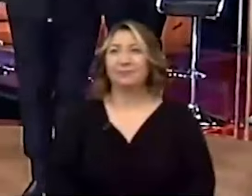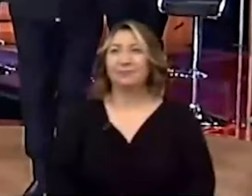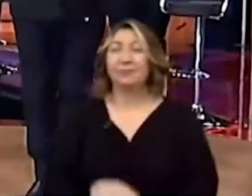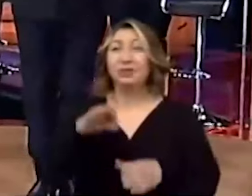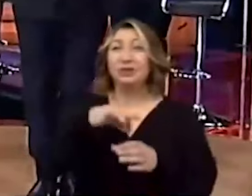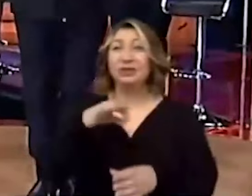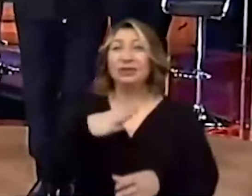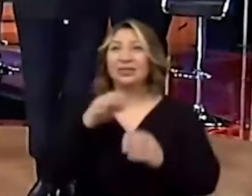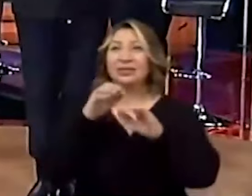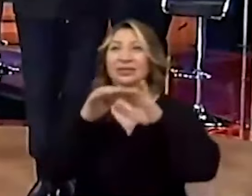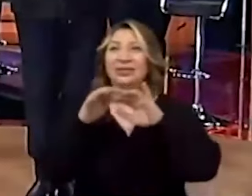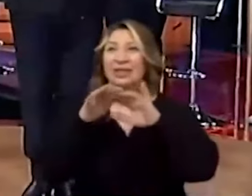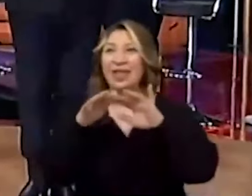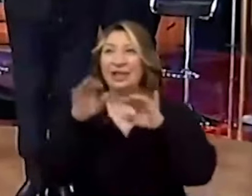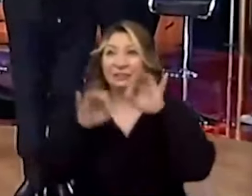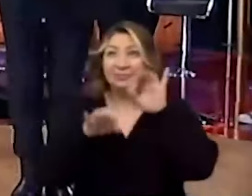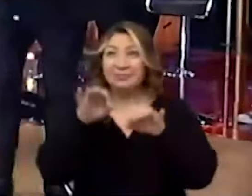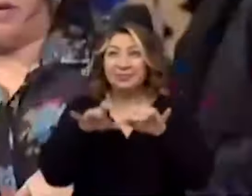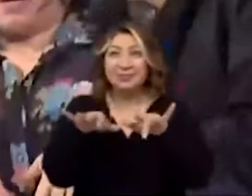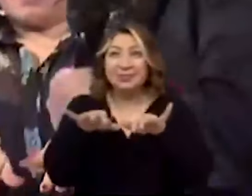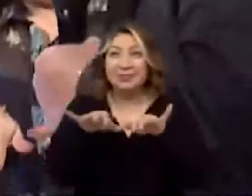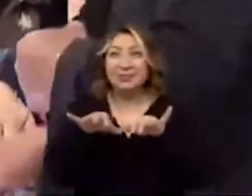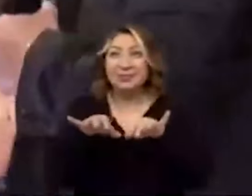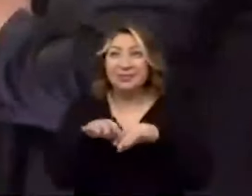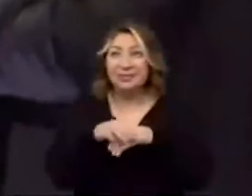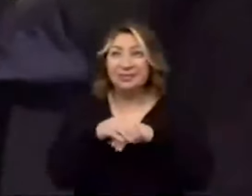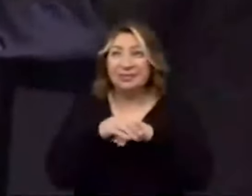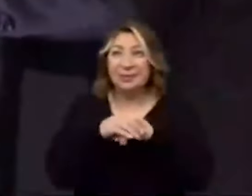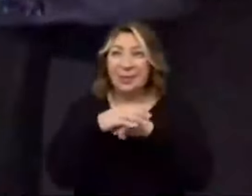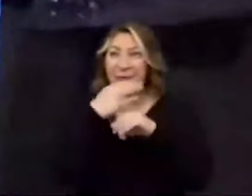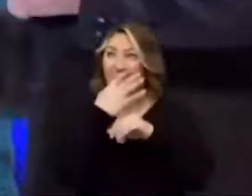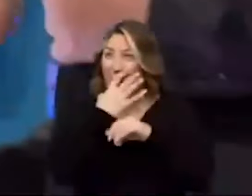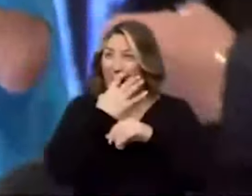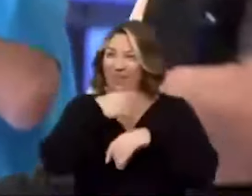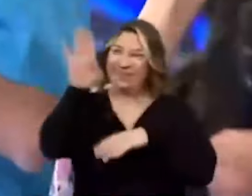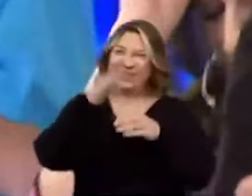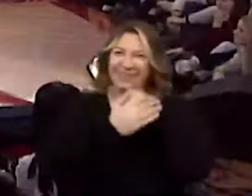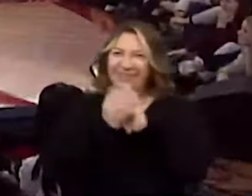size? Çalışanların tırnaklarına bakar, muayene eder. Temiz mi burası diye.